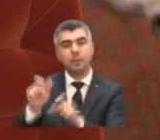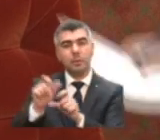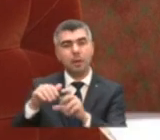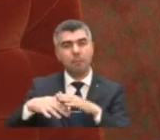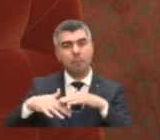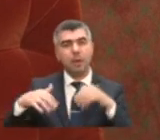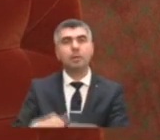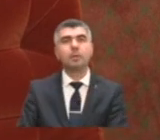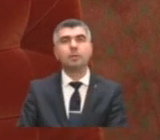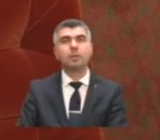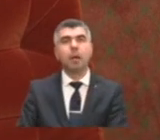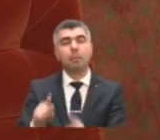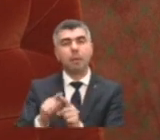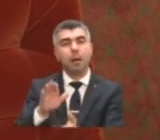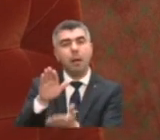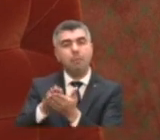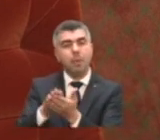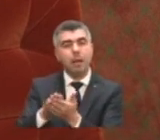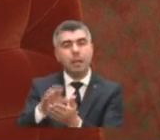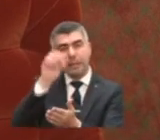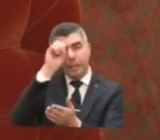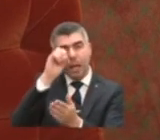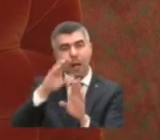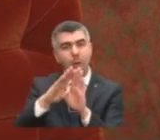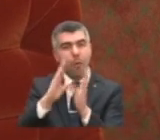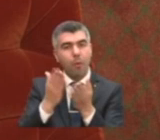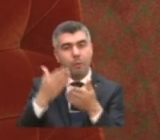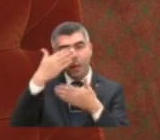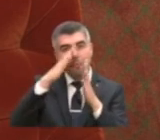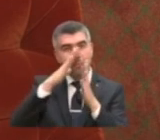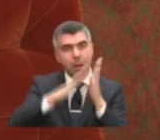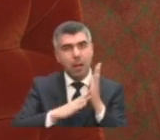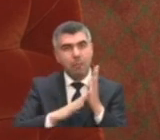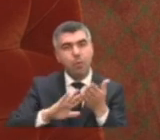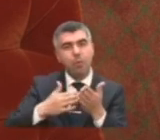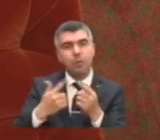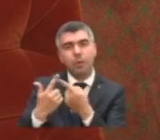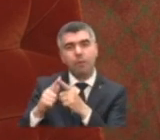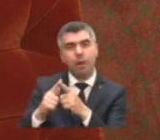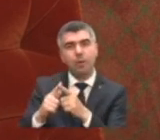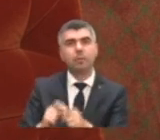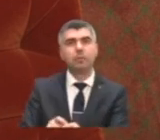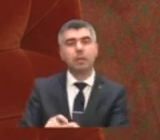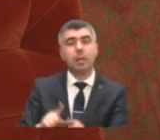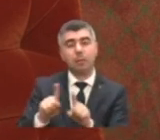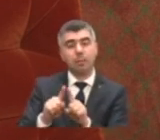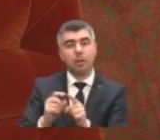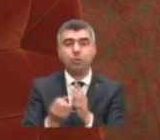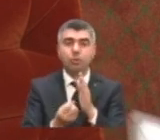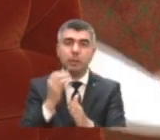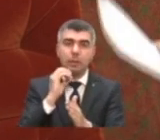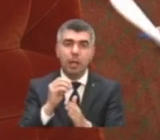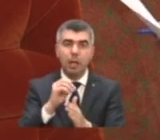وطبعا المخزون الطاقي للبلاد فيها جميع التكنولوجيات اللي كنهضروا عليها بما فيها التكنولوجيات